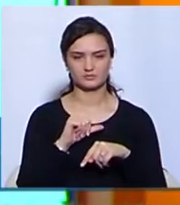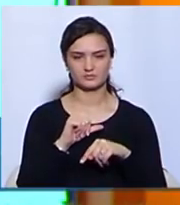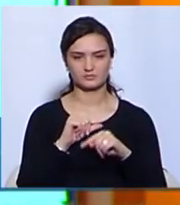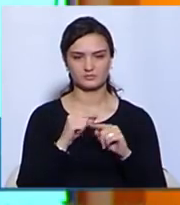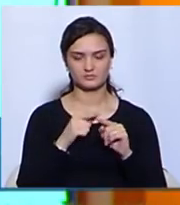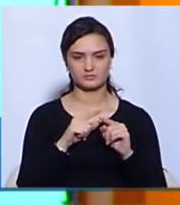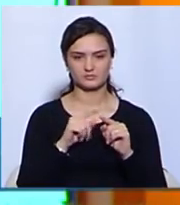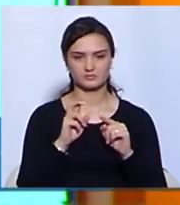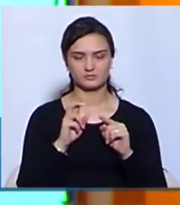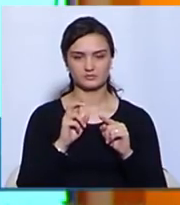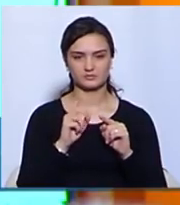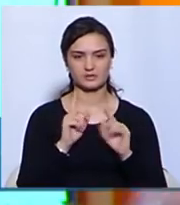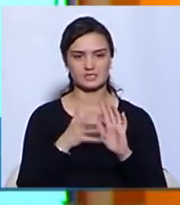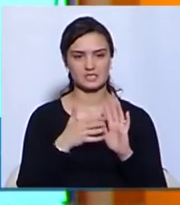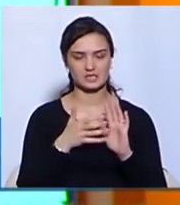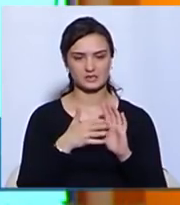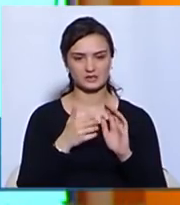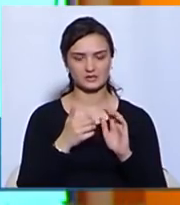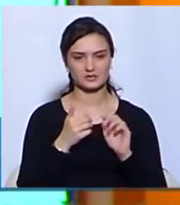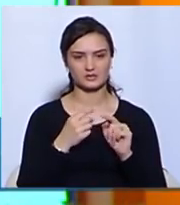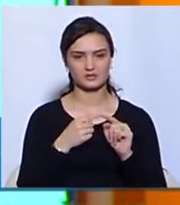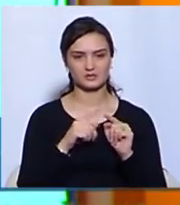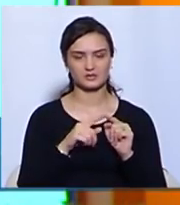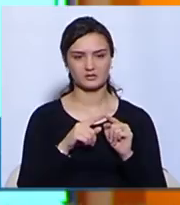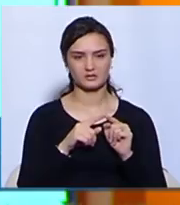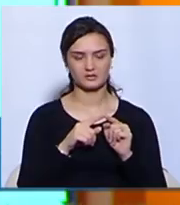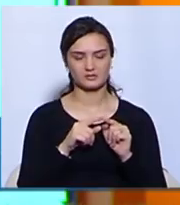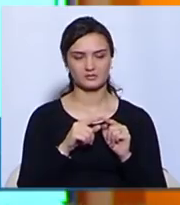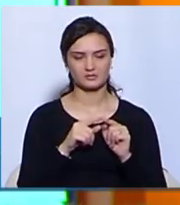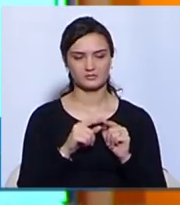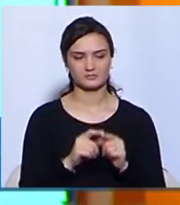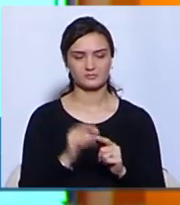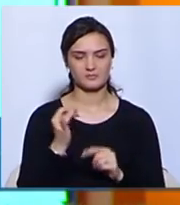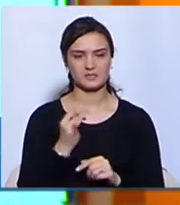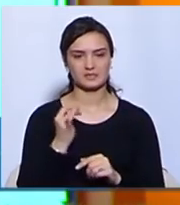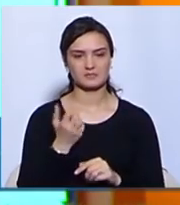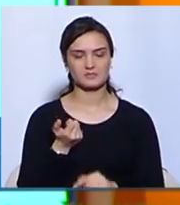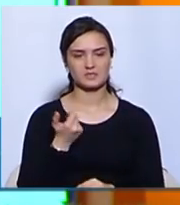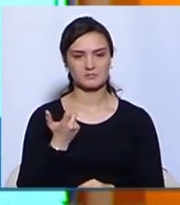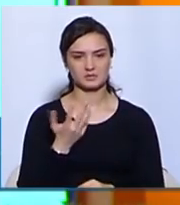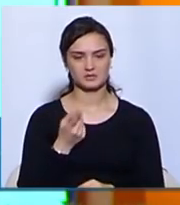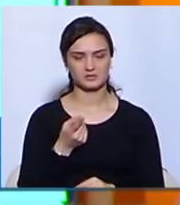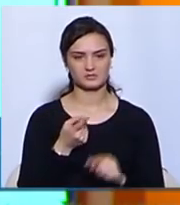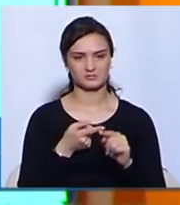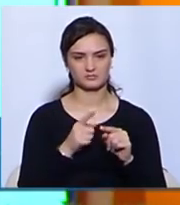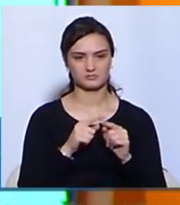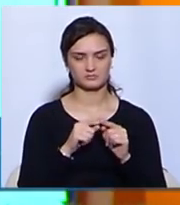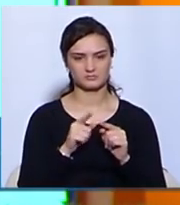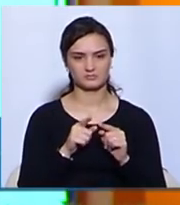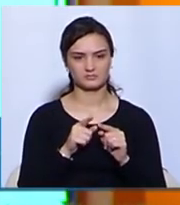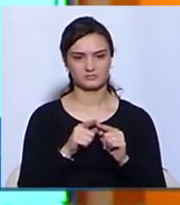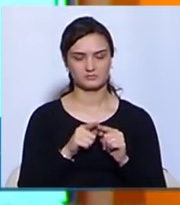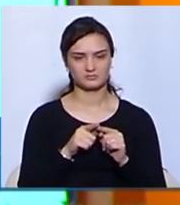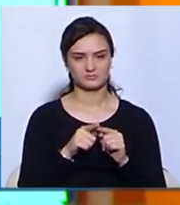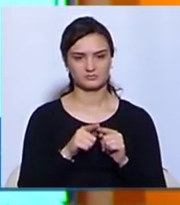ეს ვეგეტატიური აღშლილობა, ტახიკარდიით რაღაცები და მაინტერესებს რამდენად არის ეს დასაშვები